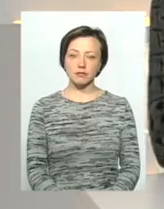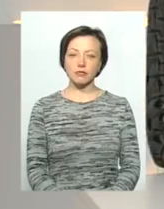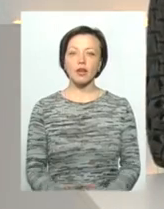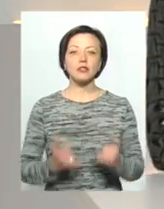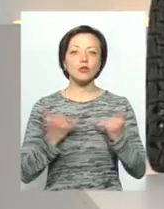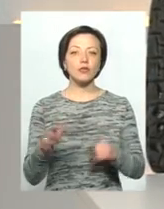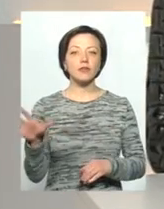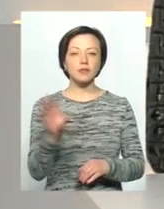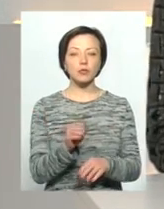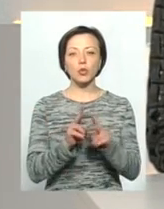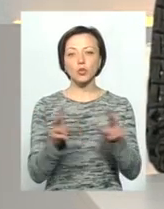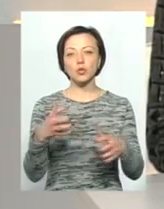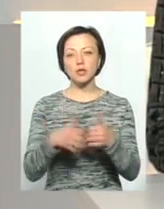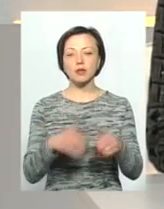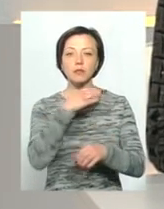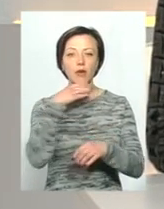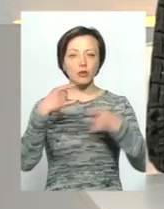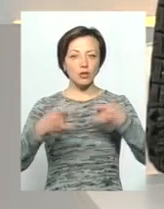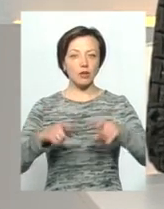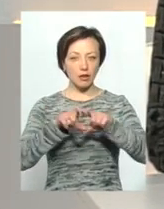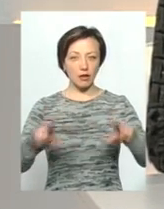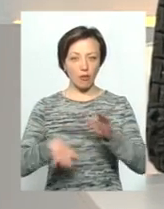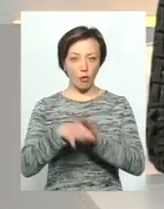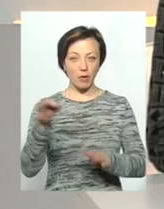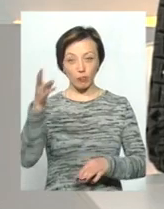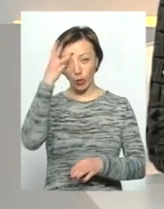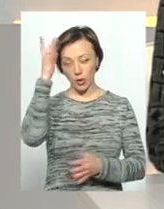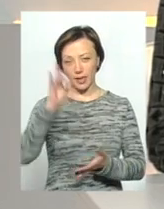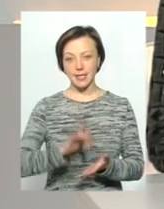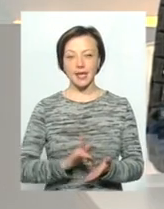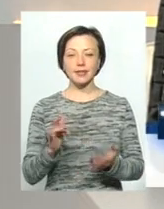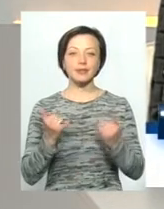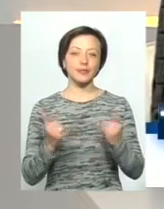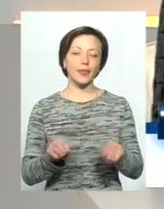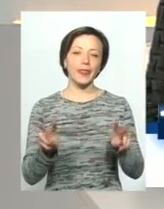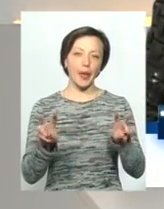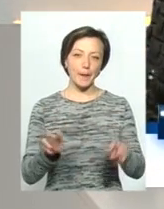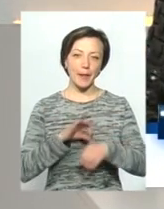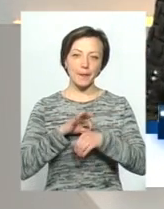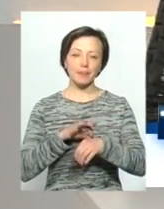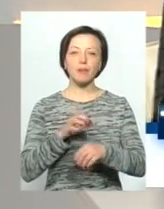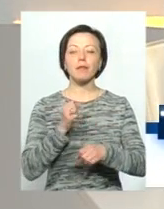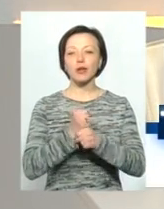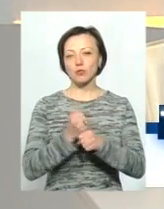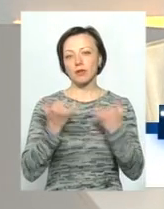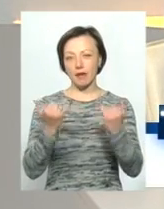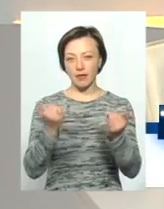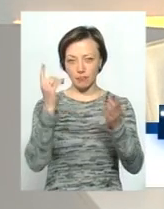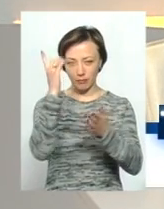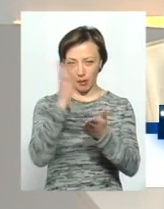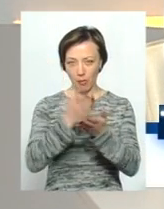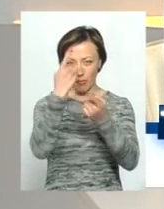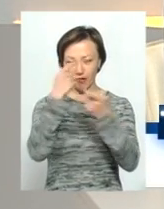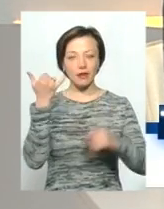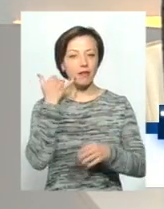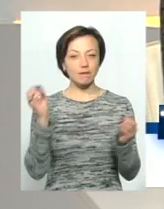Мої шановні усім, хто серед чималої кількості телеканалів у цій порі обрав саме Поділля Центр. На часі тема працюємо, як завжди, для вас у прямому ефірі. Телефон